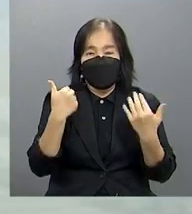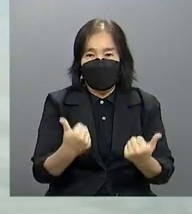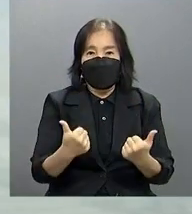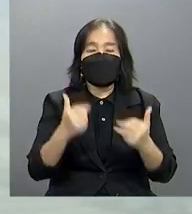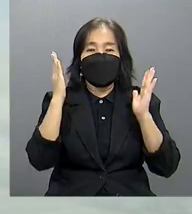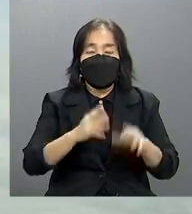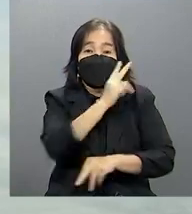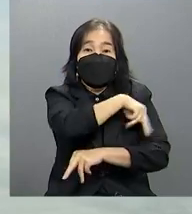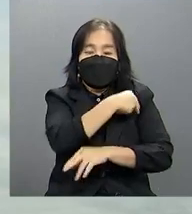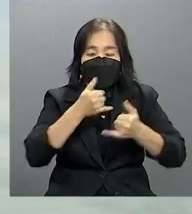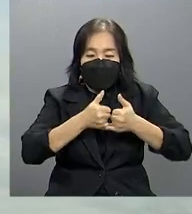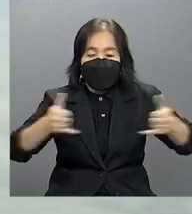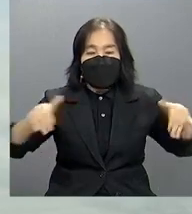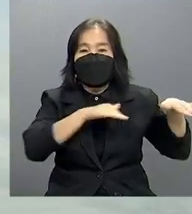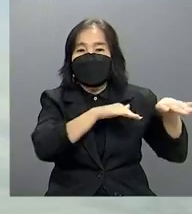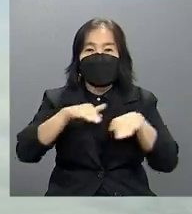ค่ะ